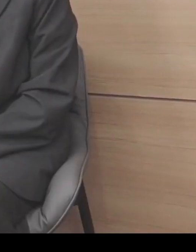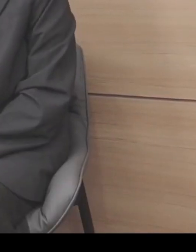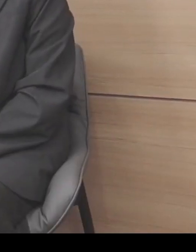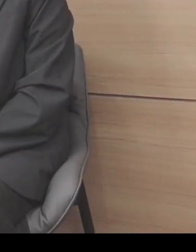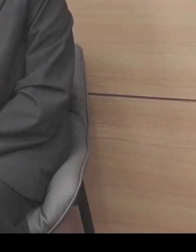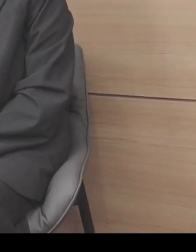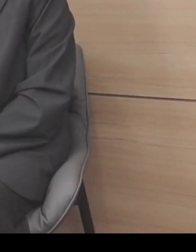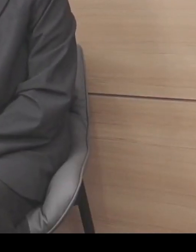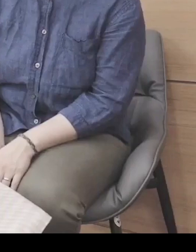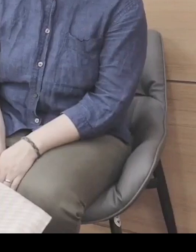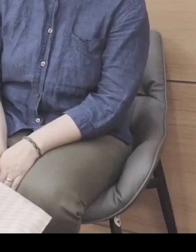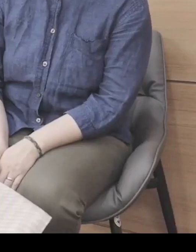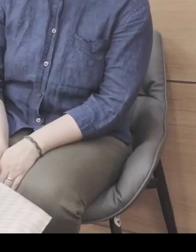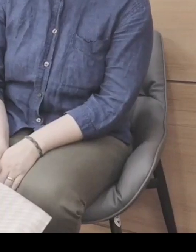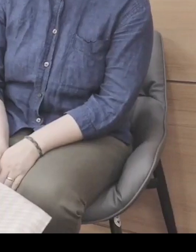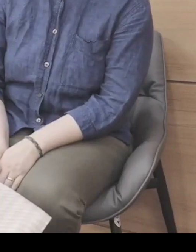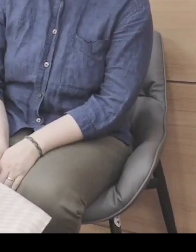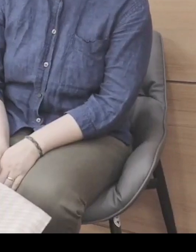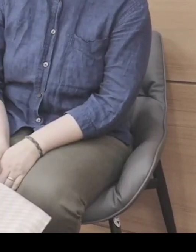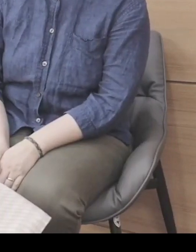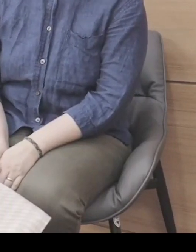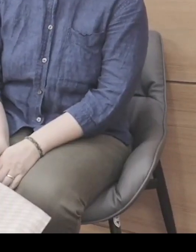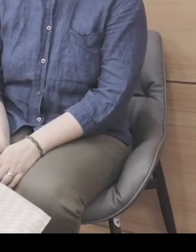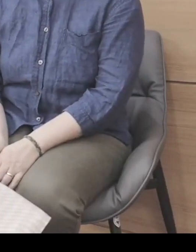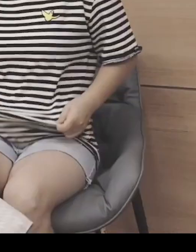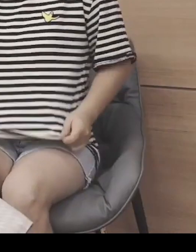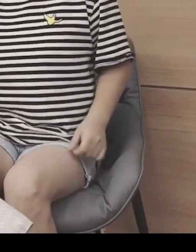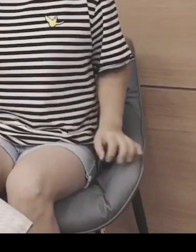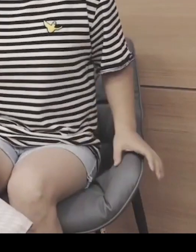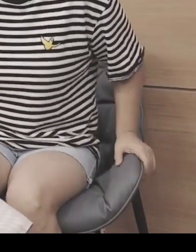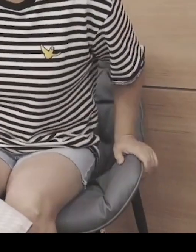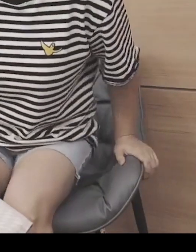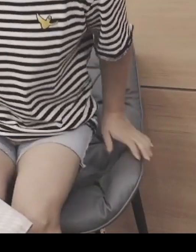안녕하세요. 안녕하세요. 편하게 시작할게요.